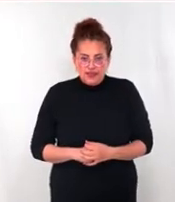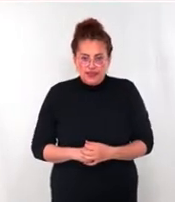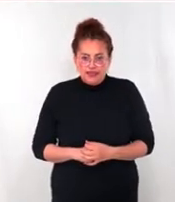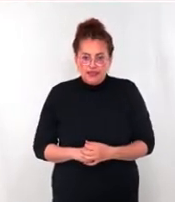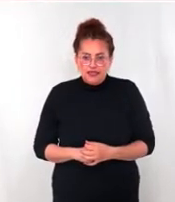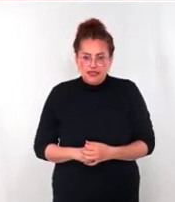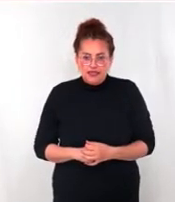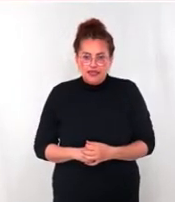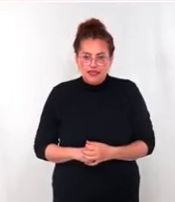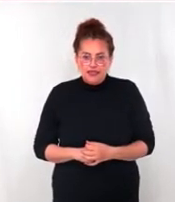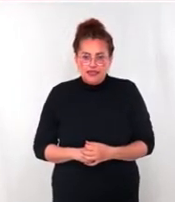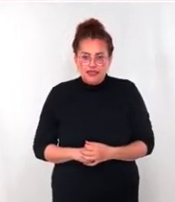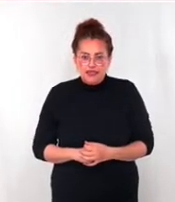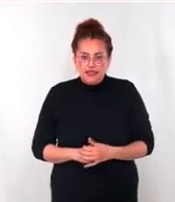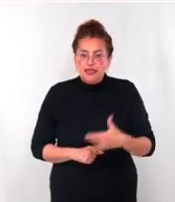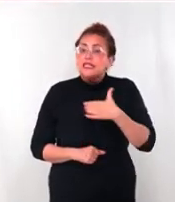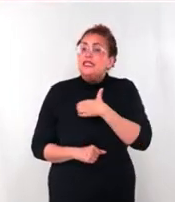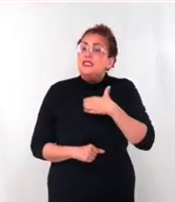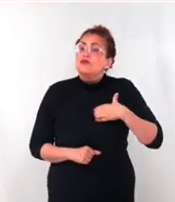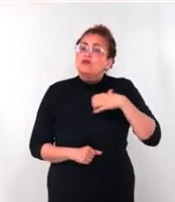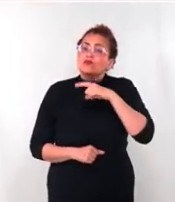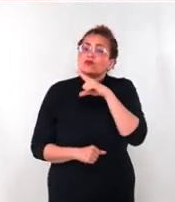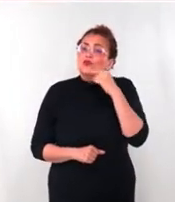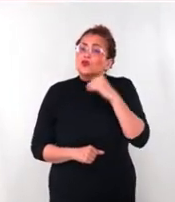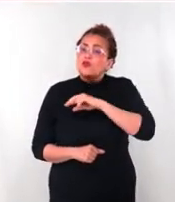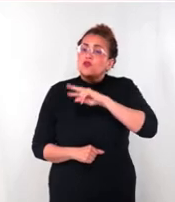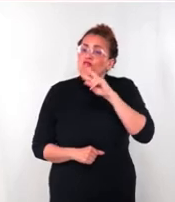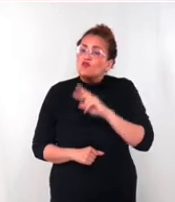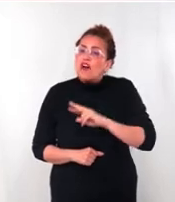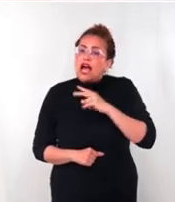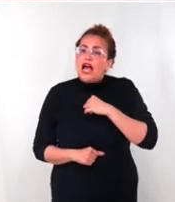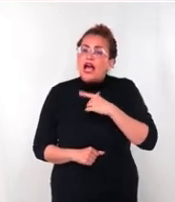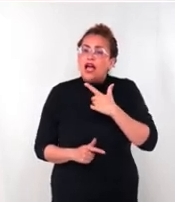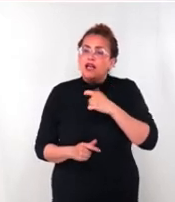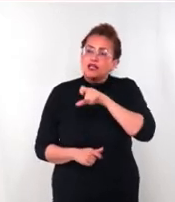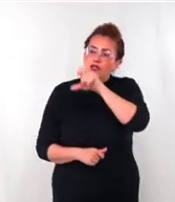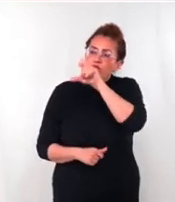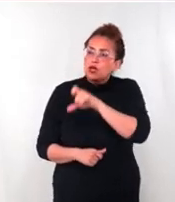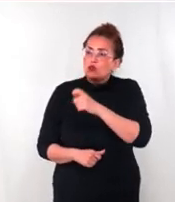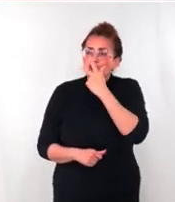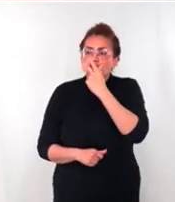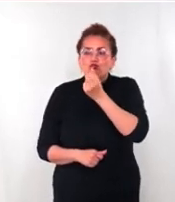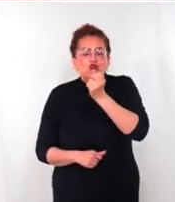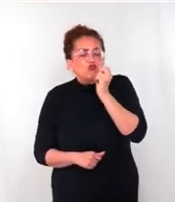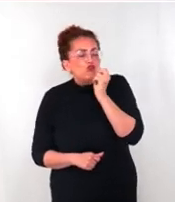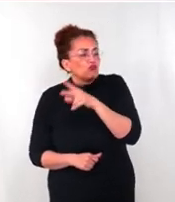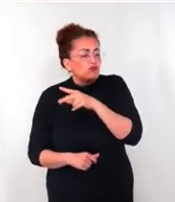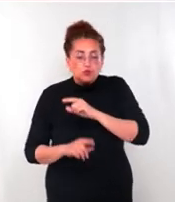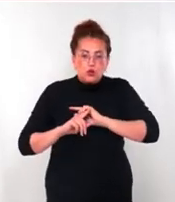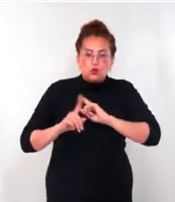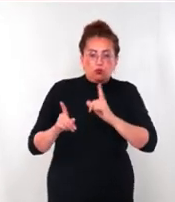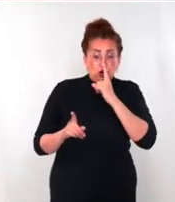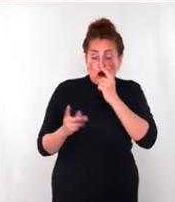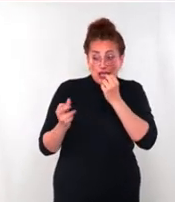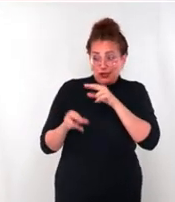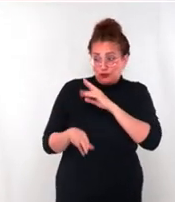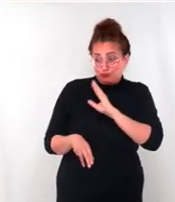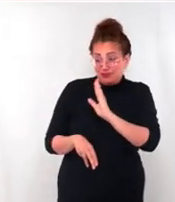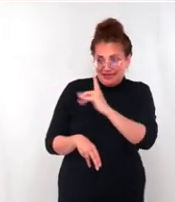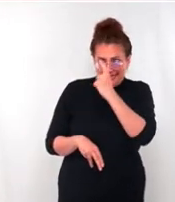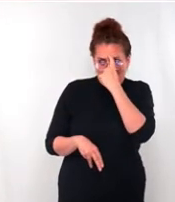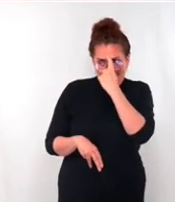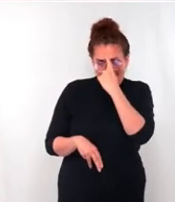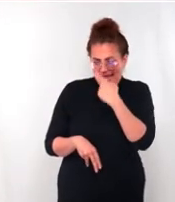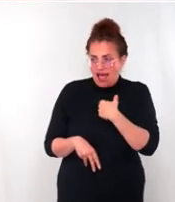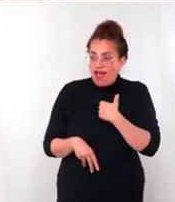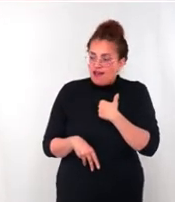ne crois pas, monsieur le maire, que vous ne soyez pas attentif aux gens. Voire même, je suis même persuadée que vous êtes attentionné. Moi, je